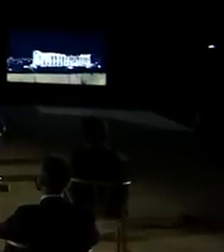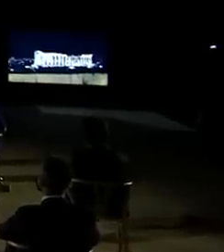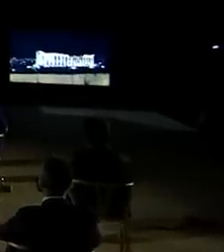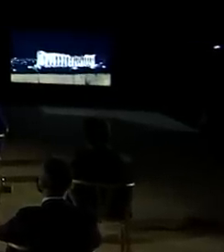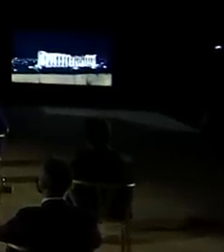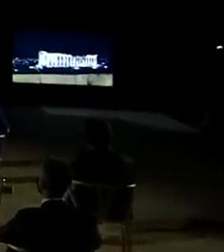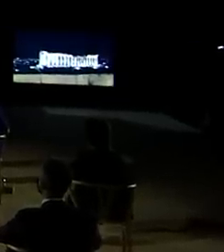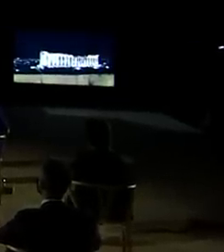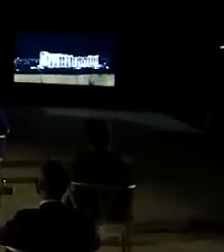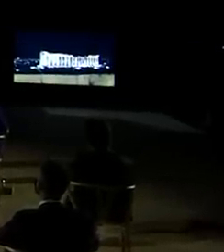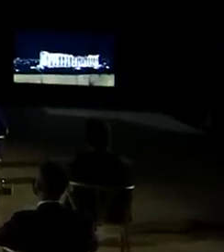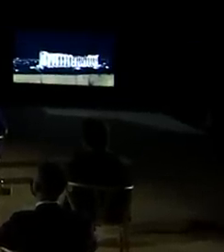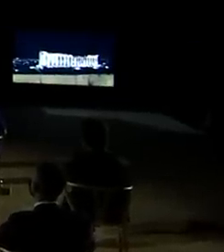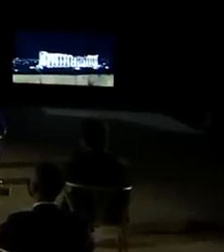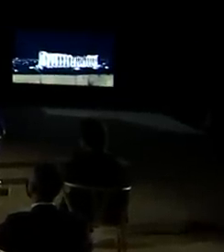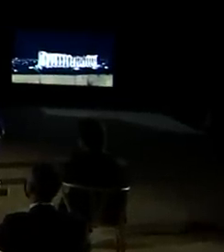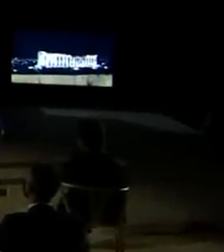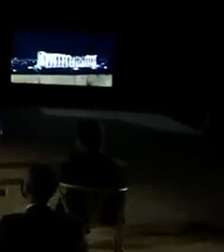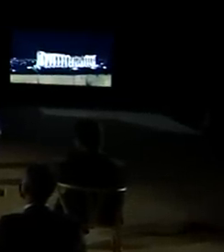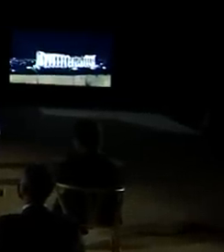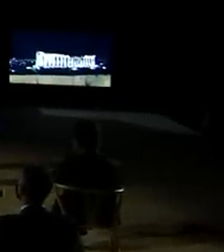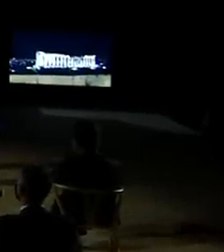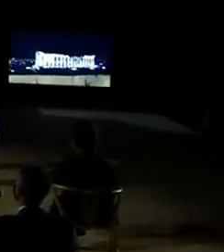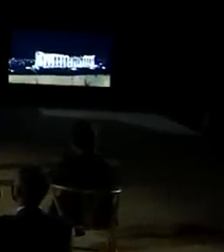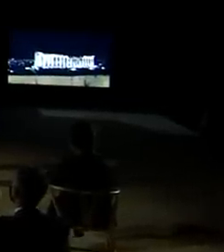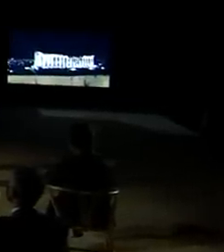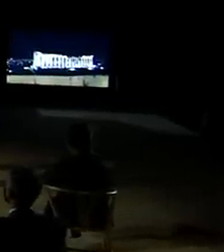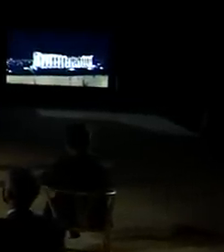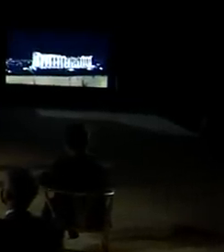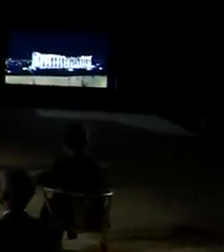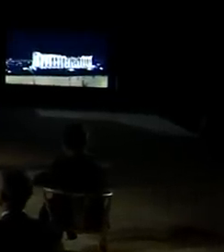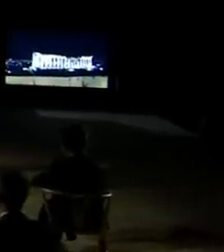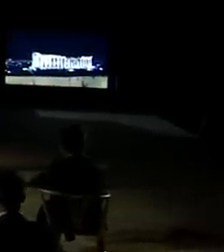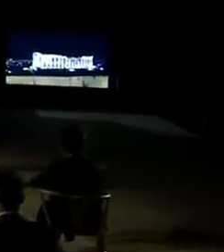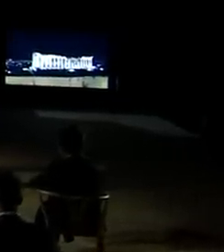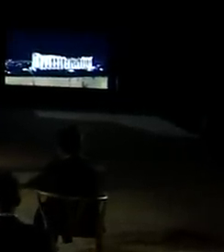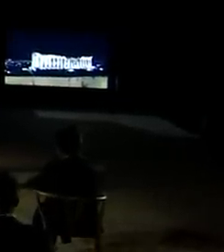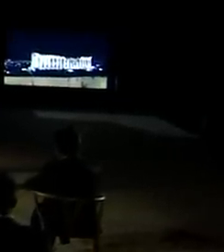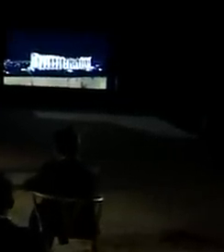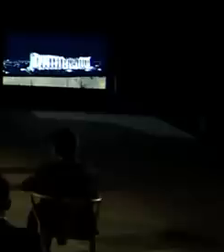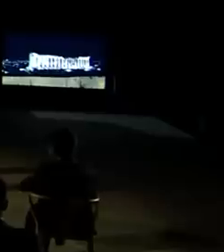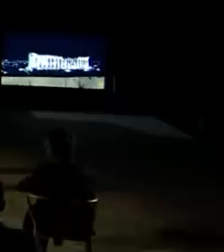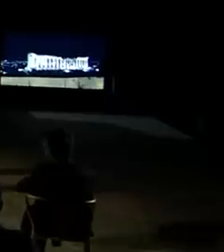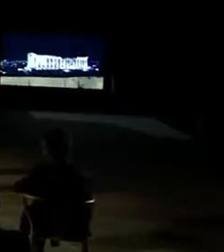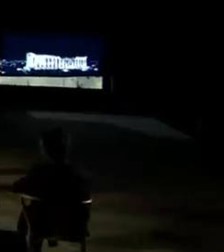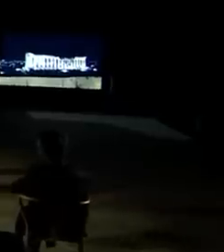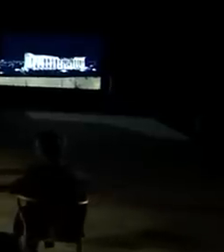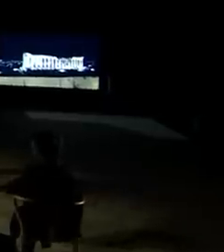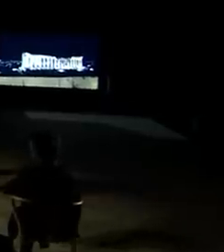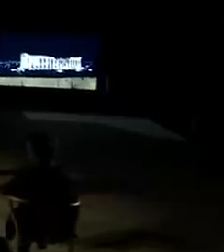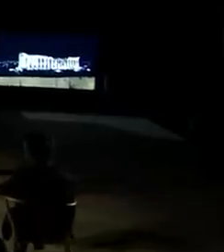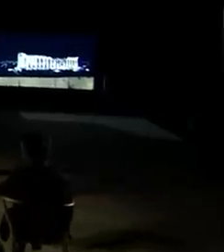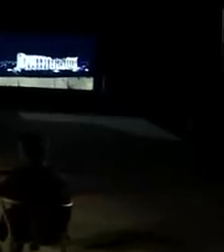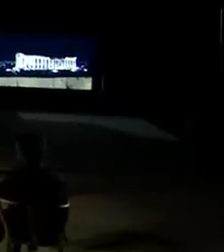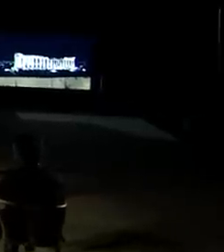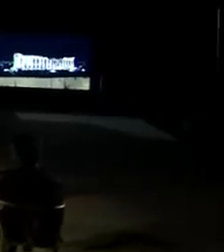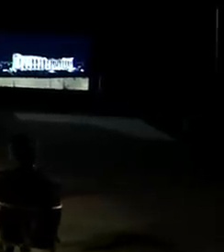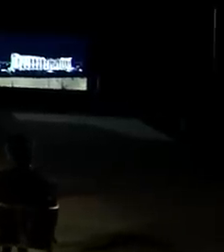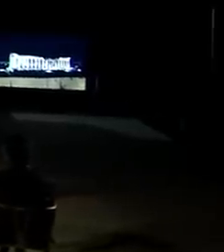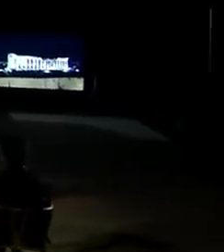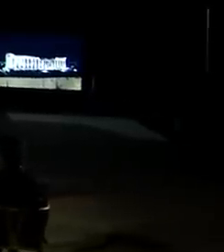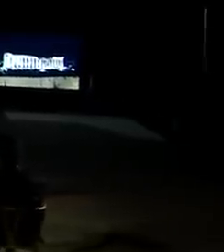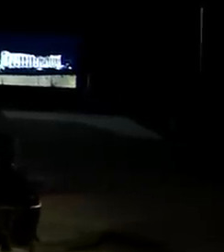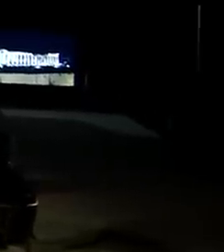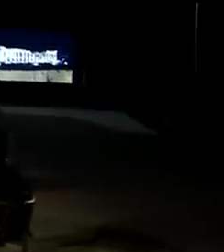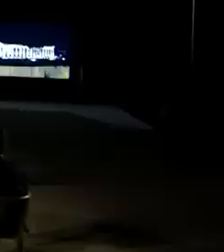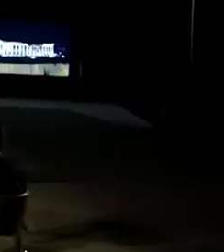Στη σκηνή, ο πρόεδρος του Ιδρύματος Onassis, Αντώνης Παπαδημητρίου. The president of the Onassis Foundation, Άντωνη